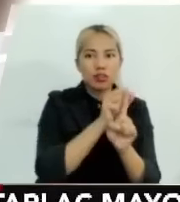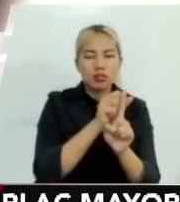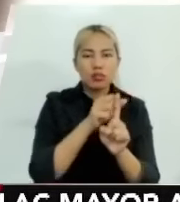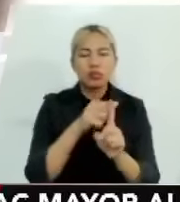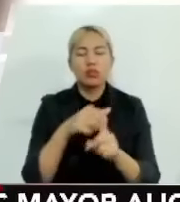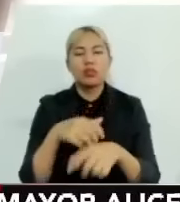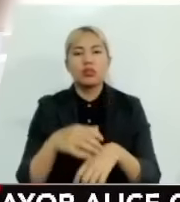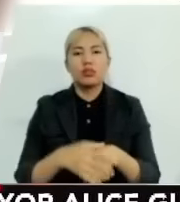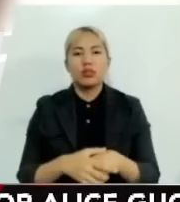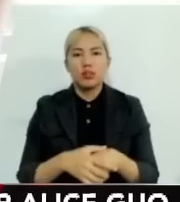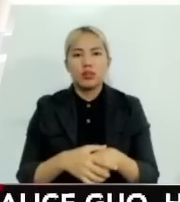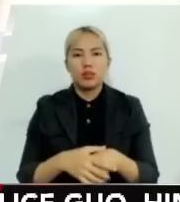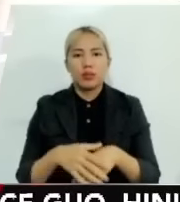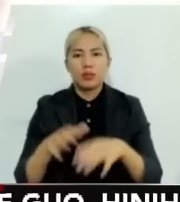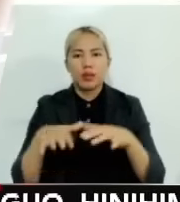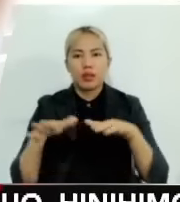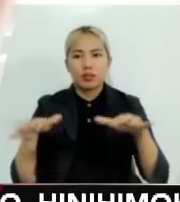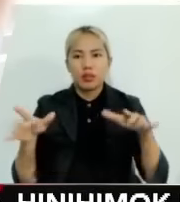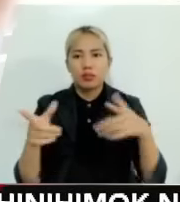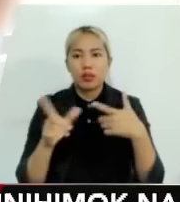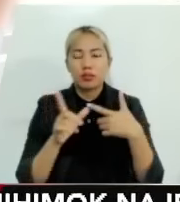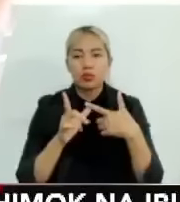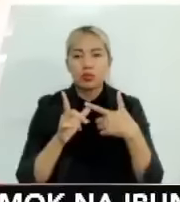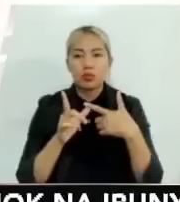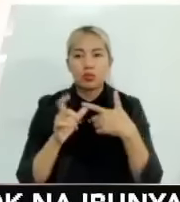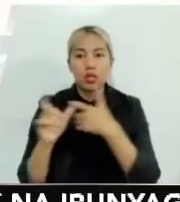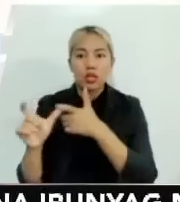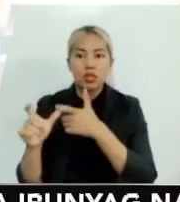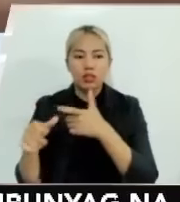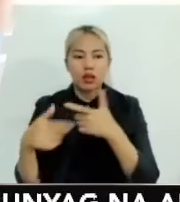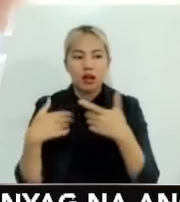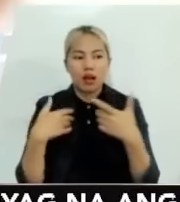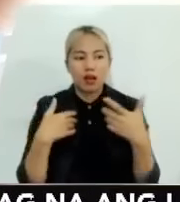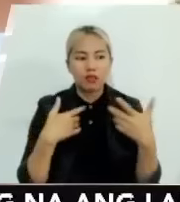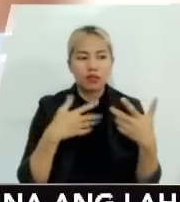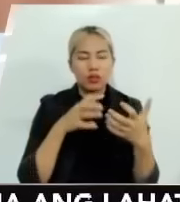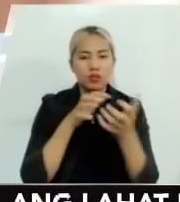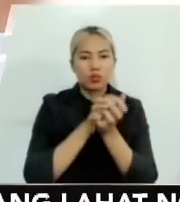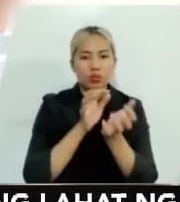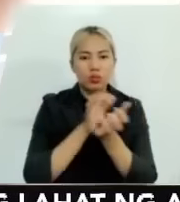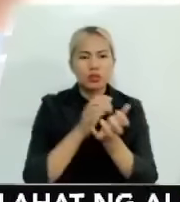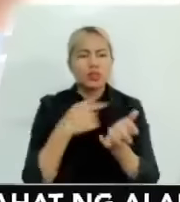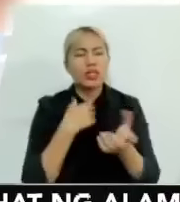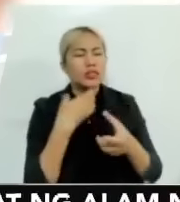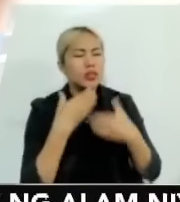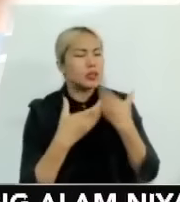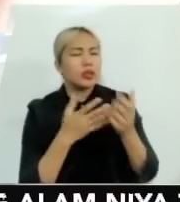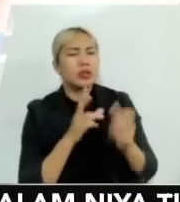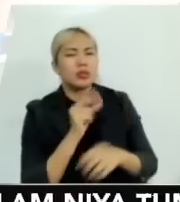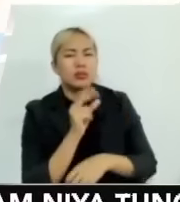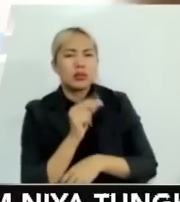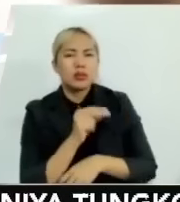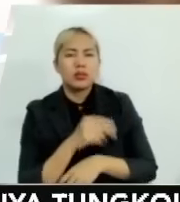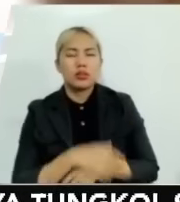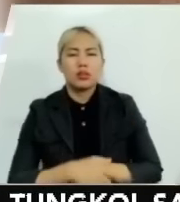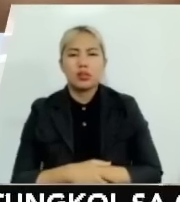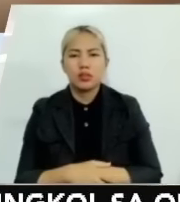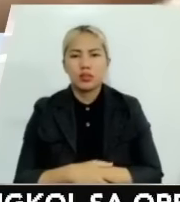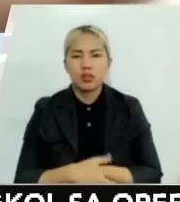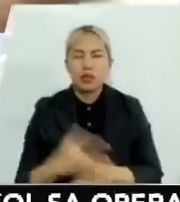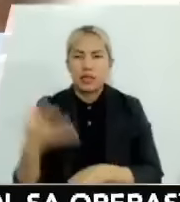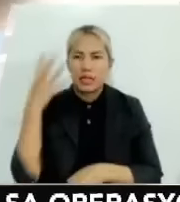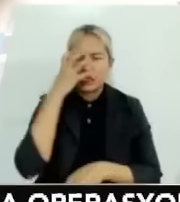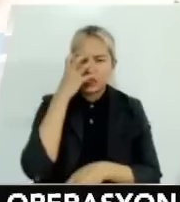dumaan yung aso. Yung wob sabi niya. Dito niya na ano sa bata. Buti kayo hindi nabulag